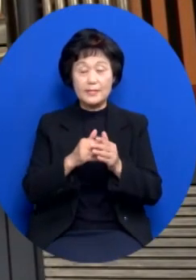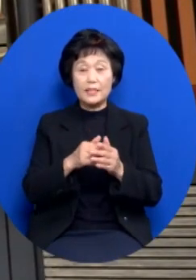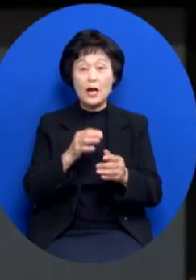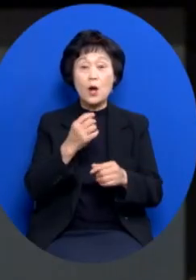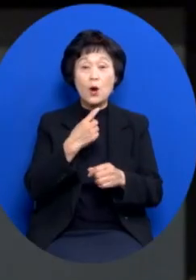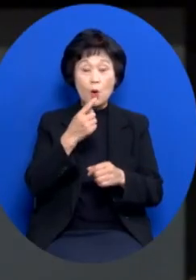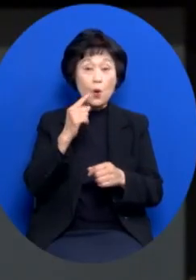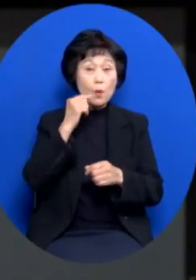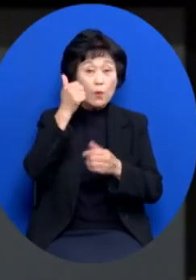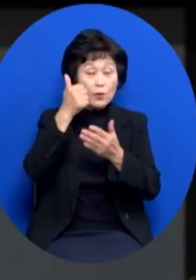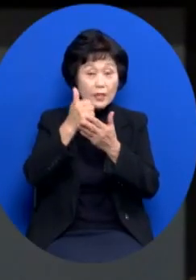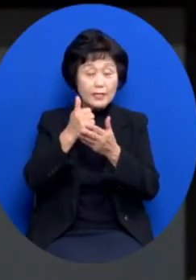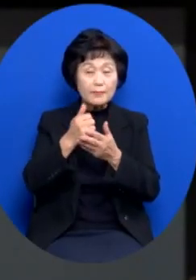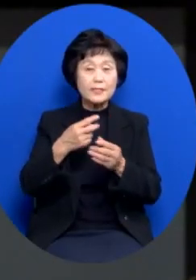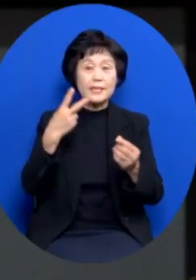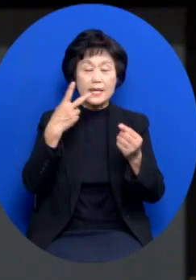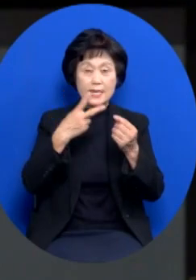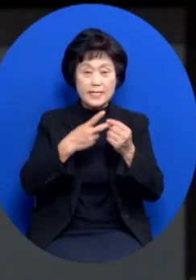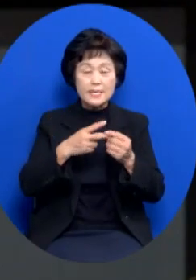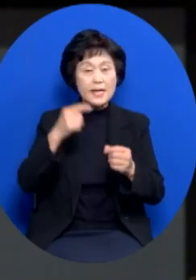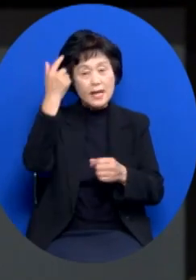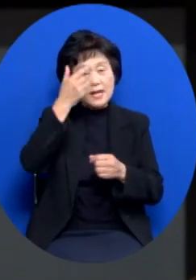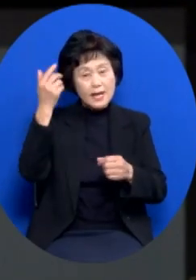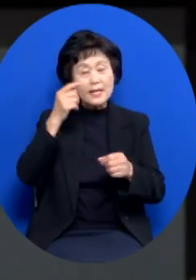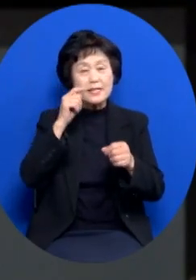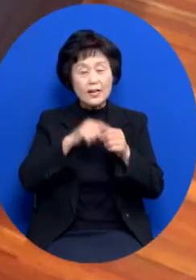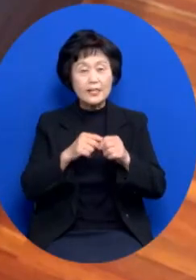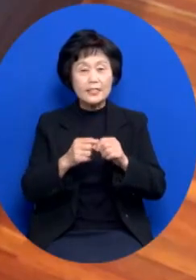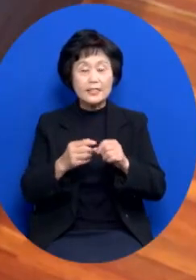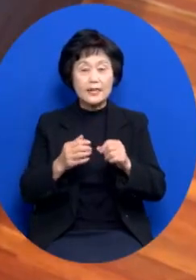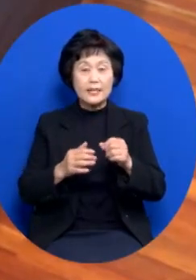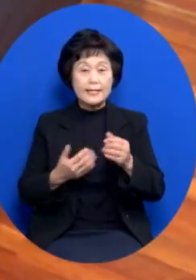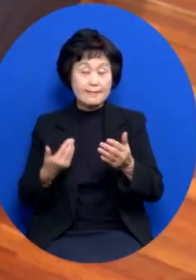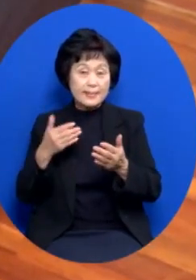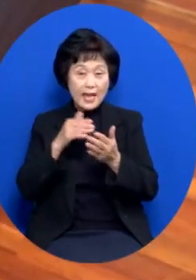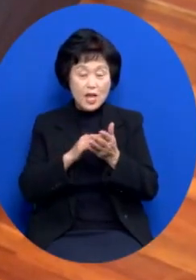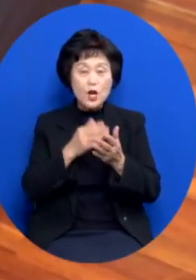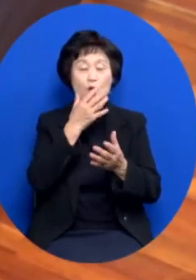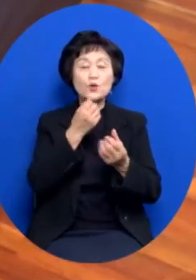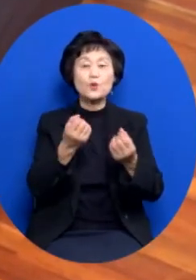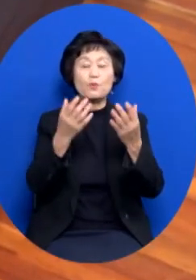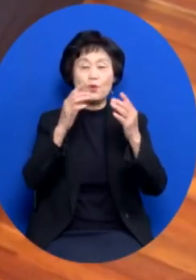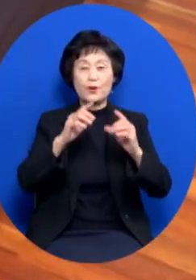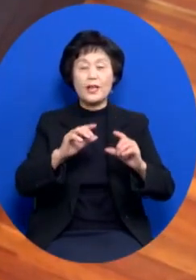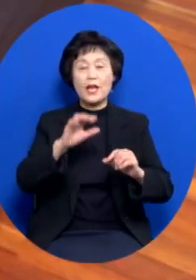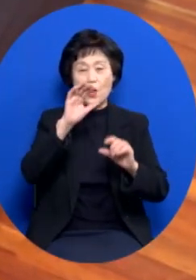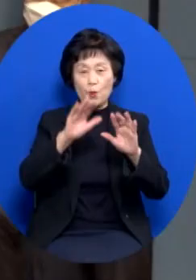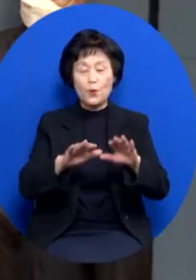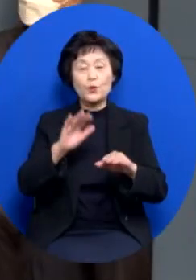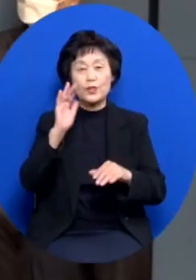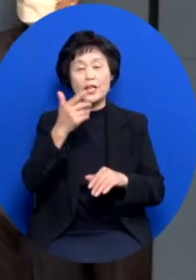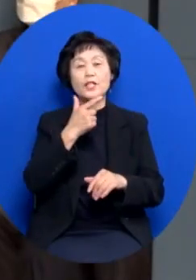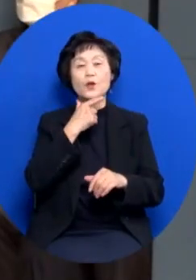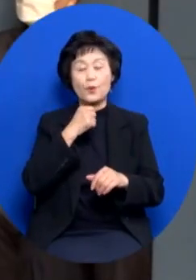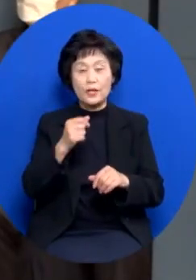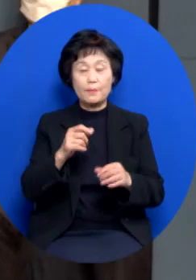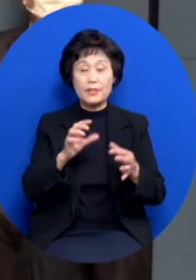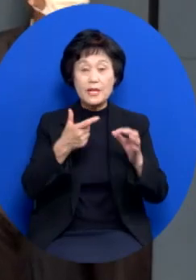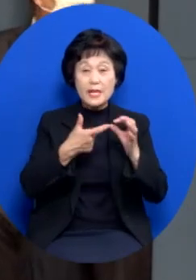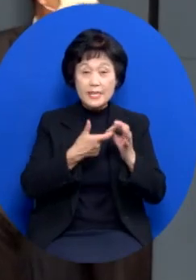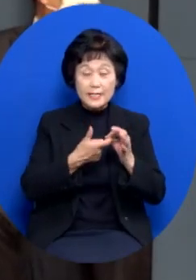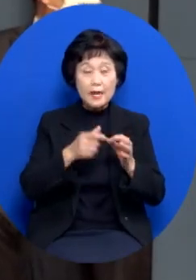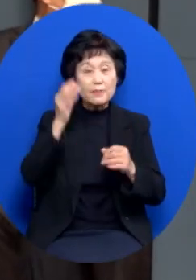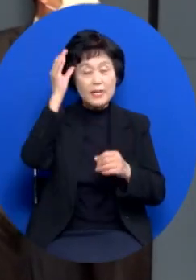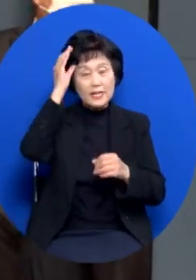목사는 제2의 영적인 개혁을 선언하는 축복의 자리가 되길 원한다며 최선을 다해 영남인의 기계와 정신을